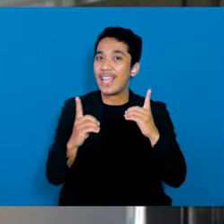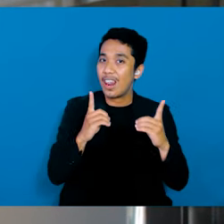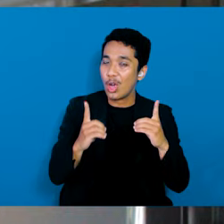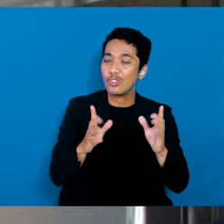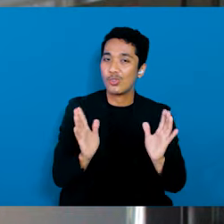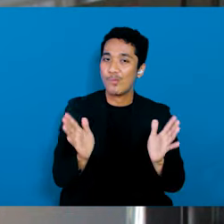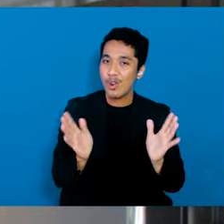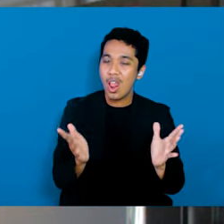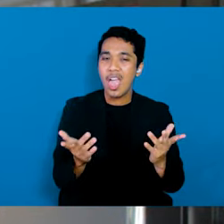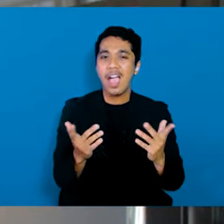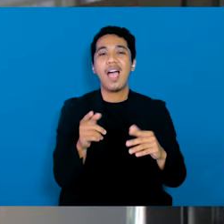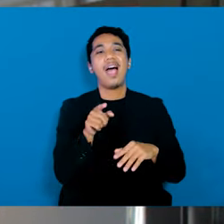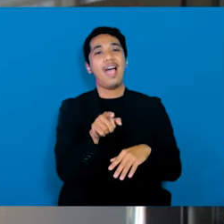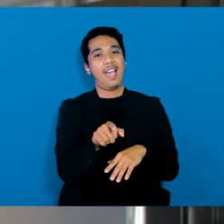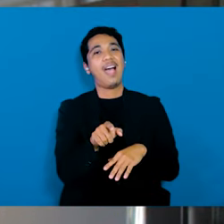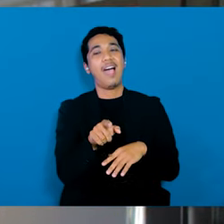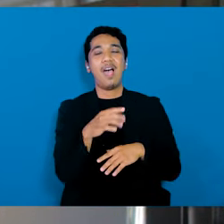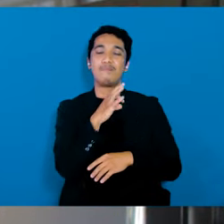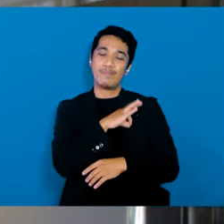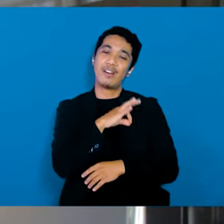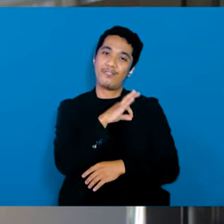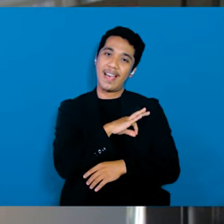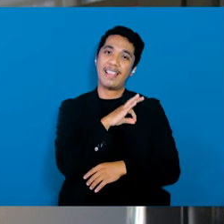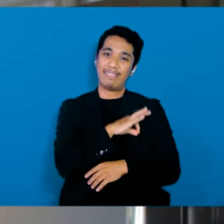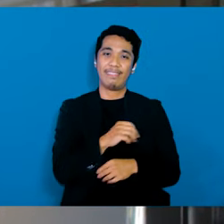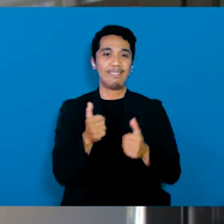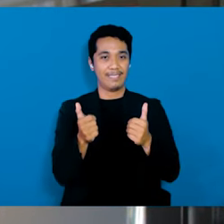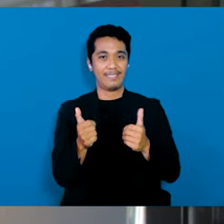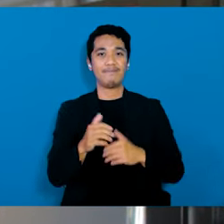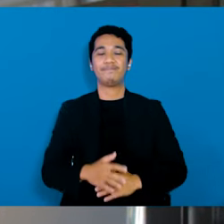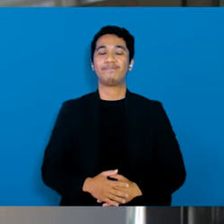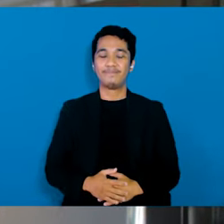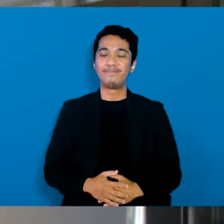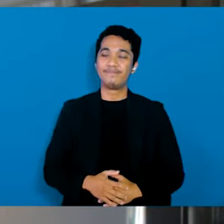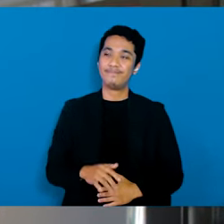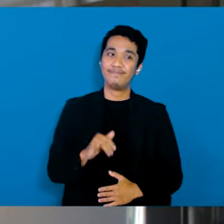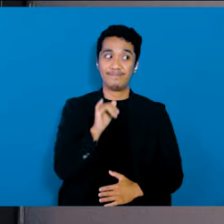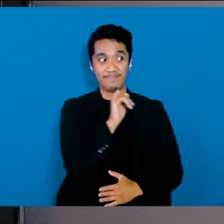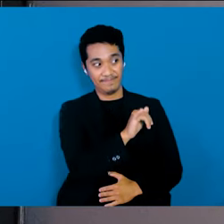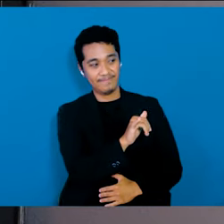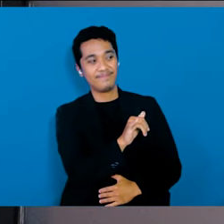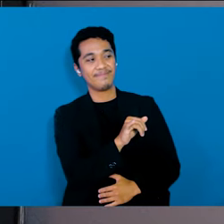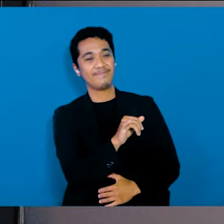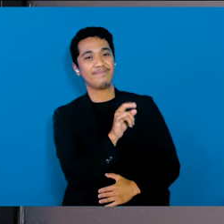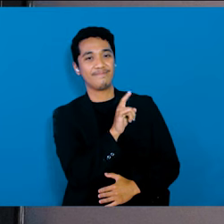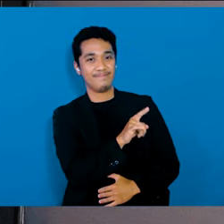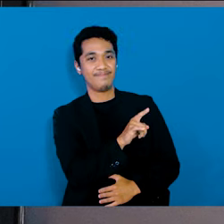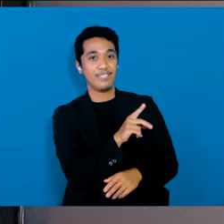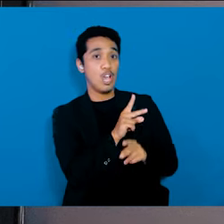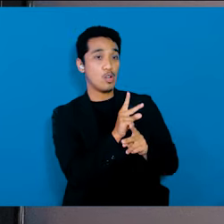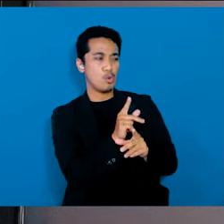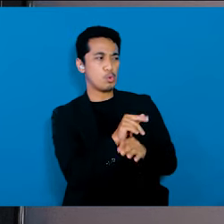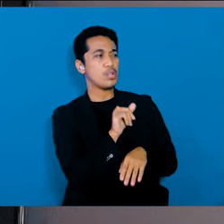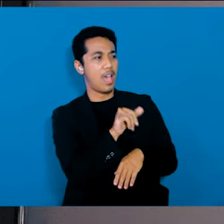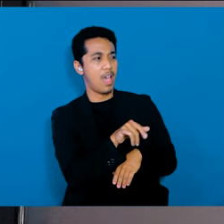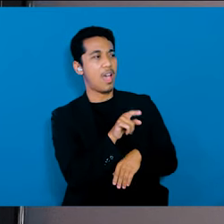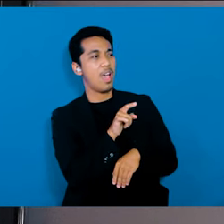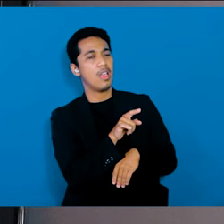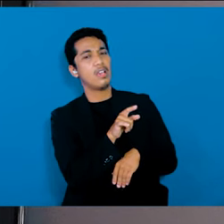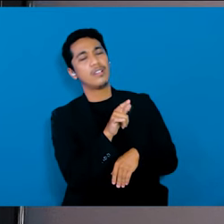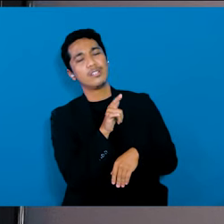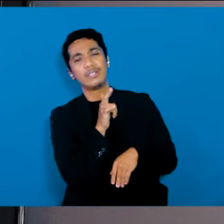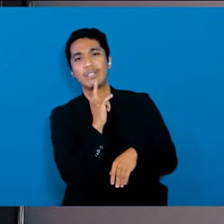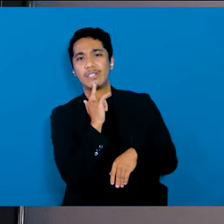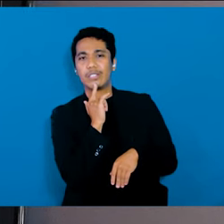apa begitu, itu sangat sangat bermanfaat sekali. Ya itu guru itu memang ini